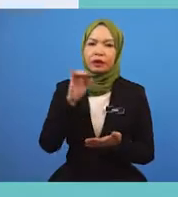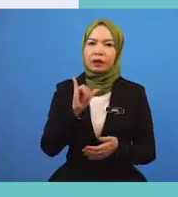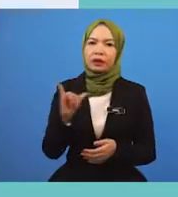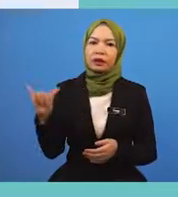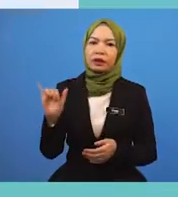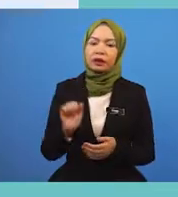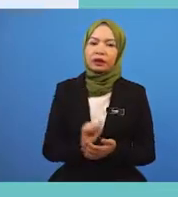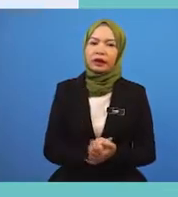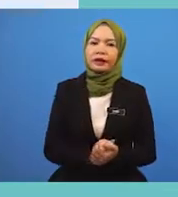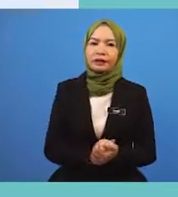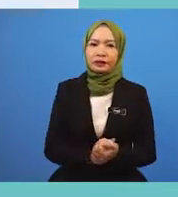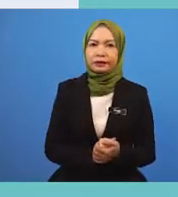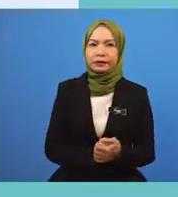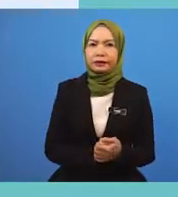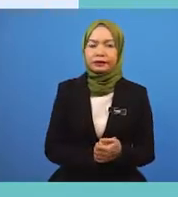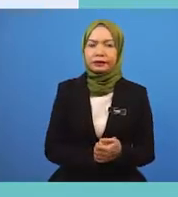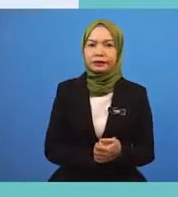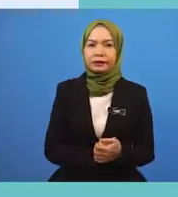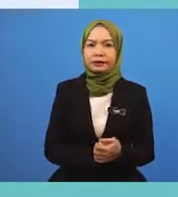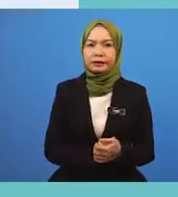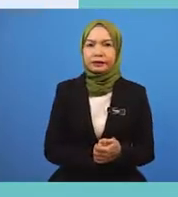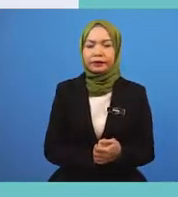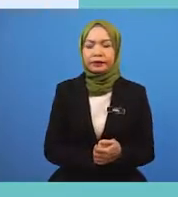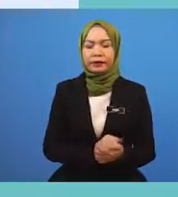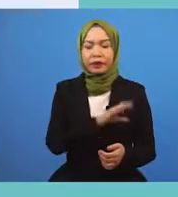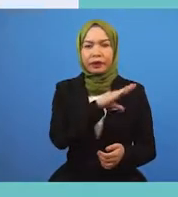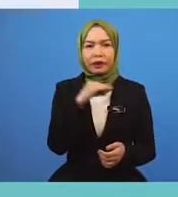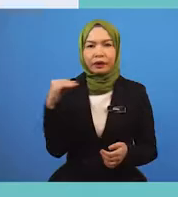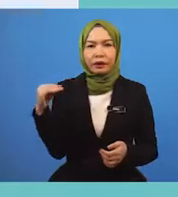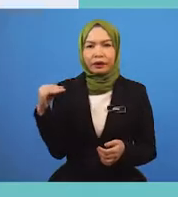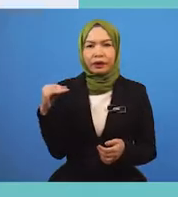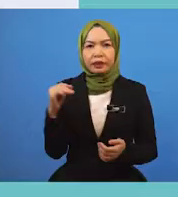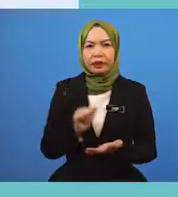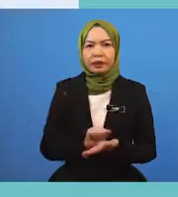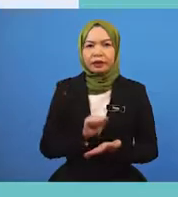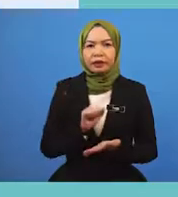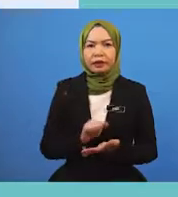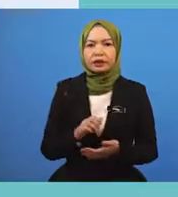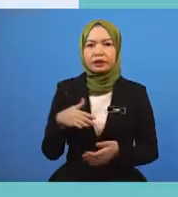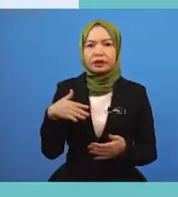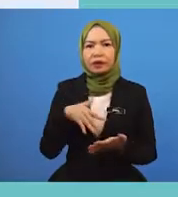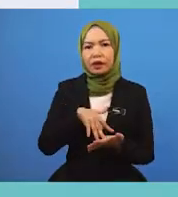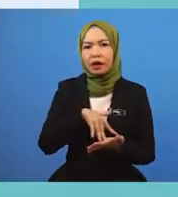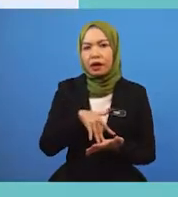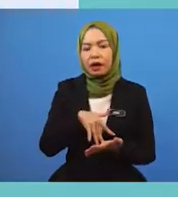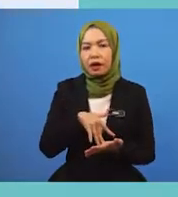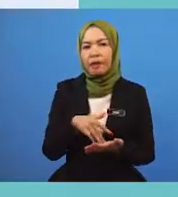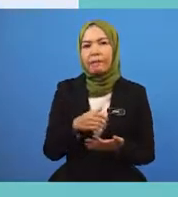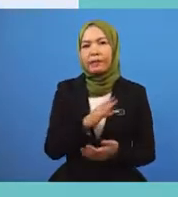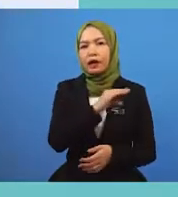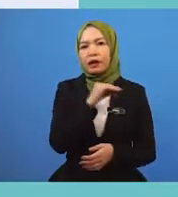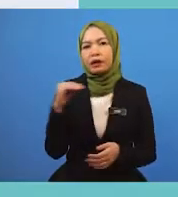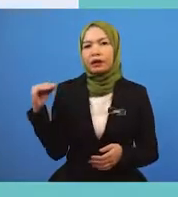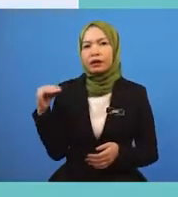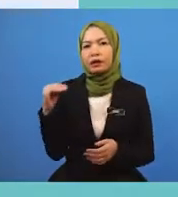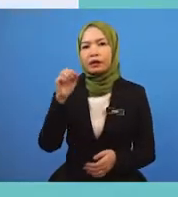57.3 kilojoule per mol. Manakala bagi asid lemah dan alkali kuat, nilai